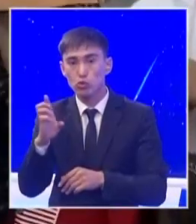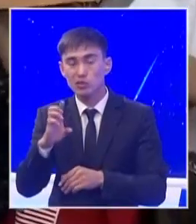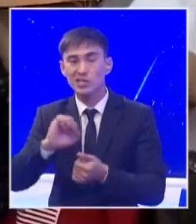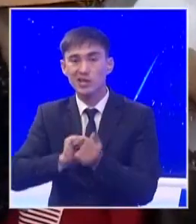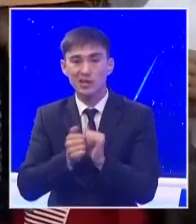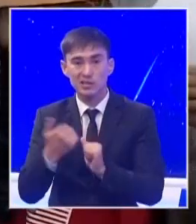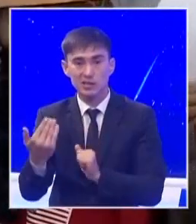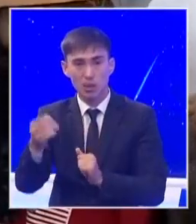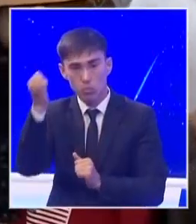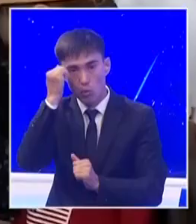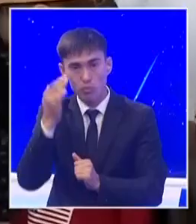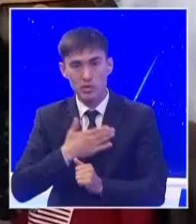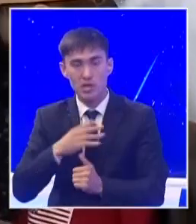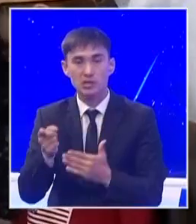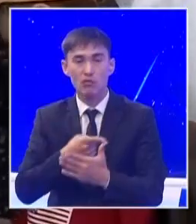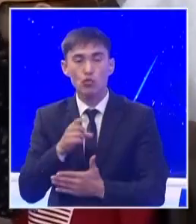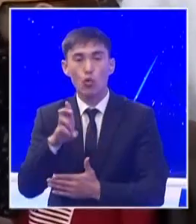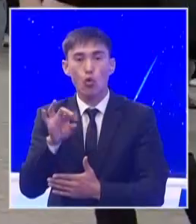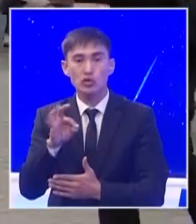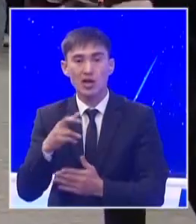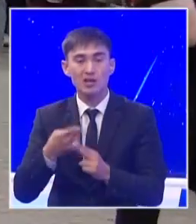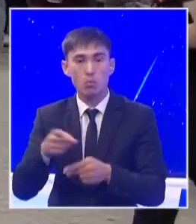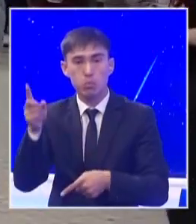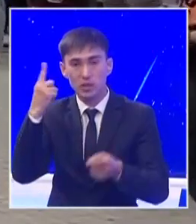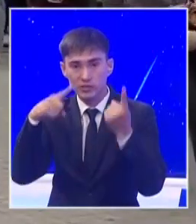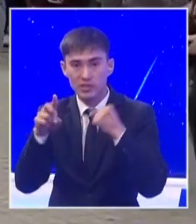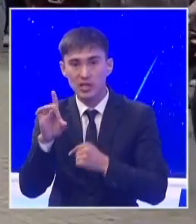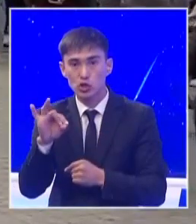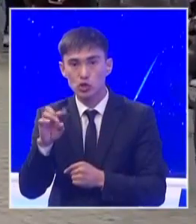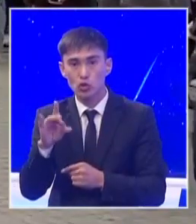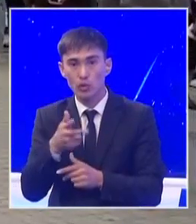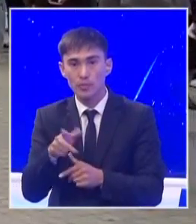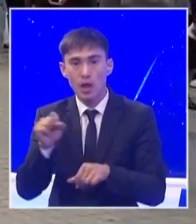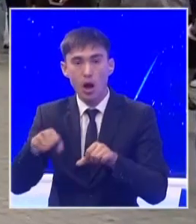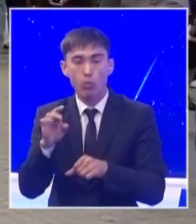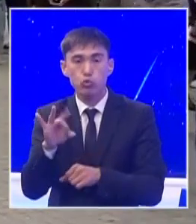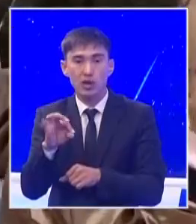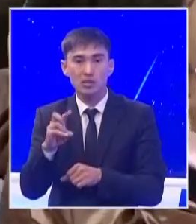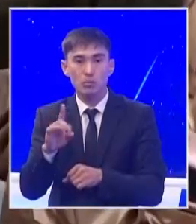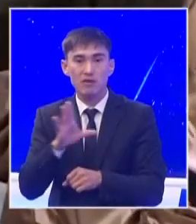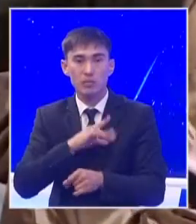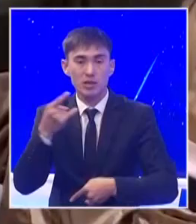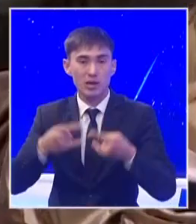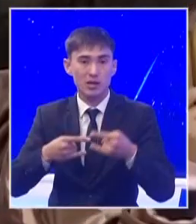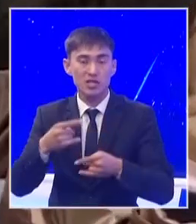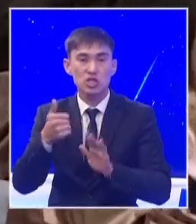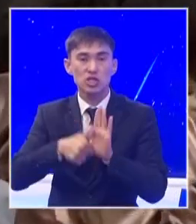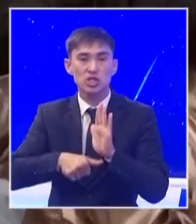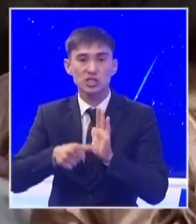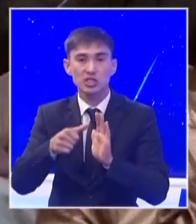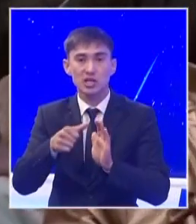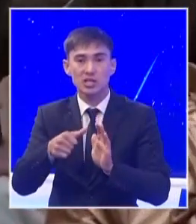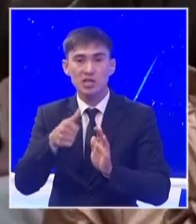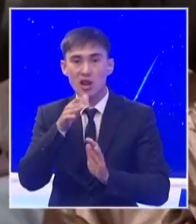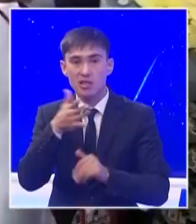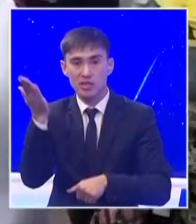гранита. Напомним, «Меня зовут Кожа» – это произведение режиссера Абдуллы Карсакпаева. Вышло на экраны почти 60 лет